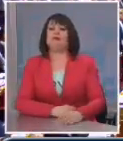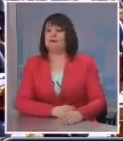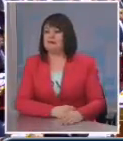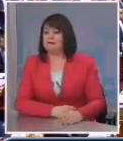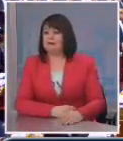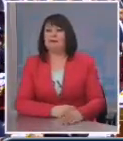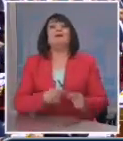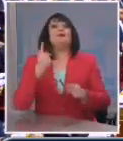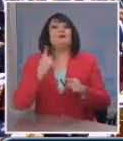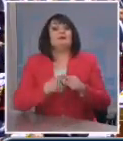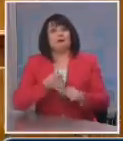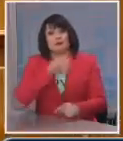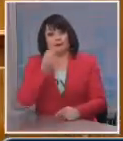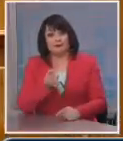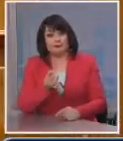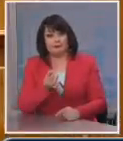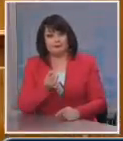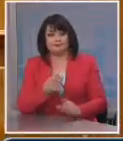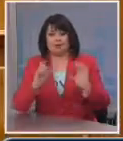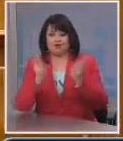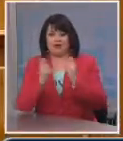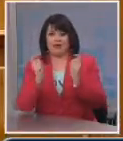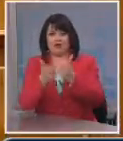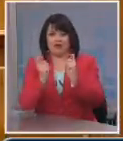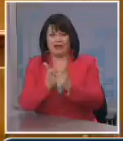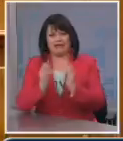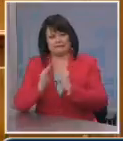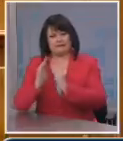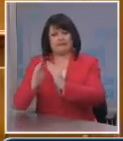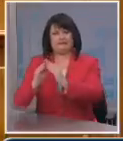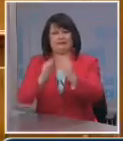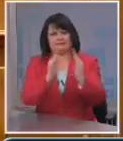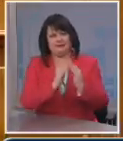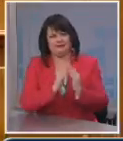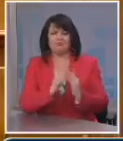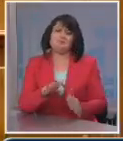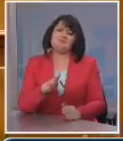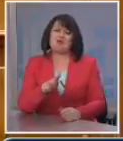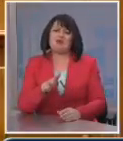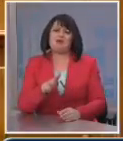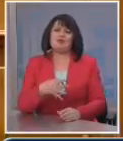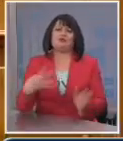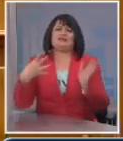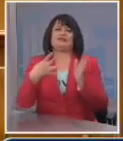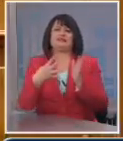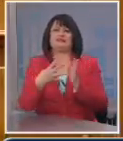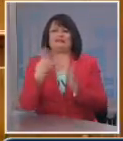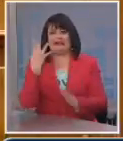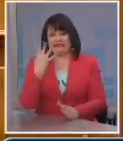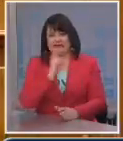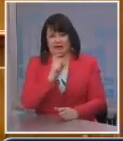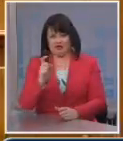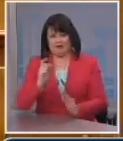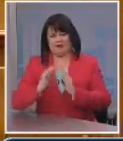Με απλά λόγια, το κάθε νοικοκυριό, εάν υποθέσουμε ότι στην Ελλάδα υπάρχουν περίπου 4 εκατομμύρια